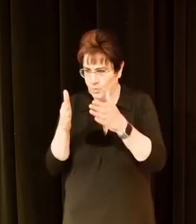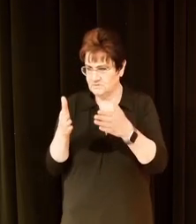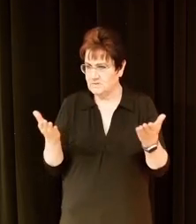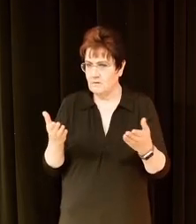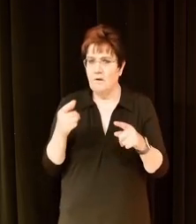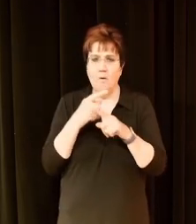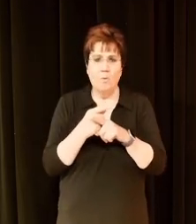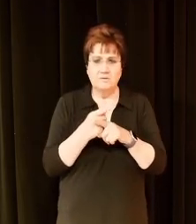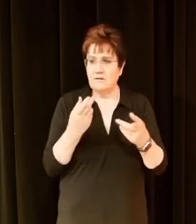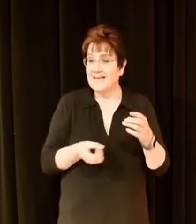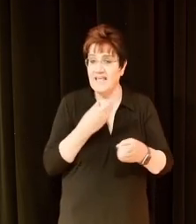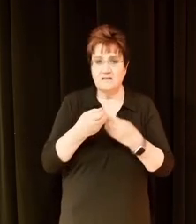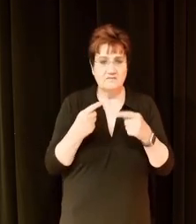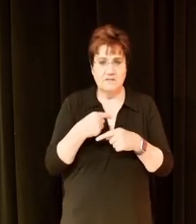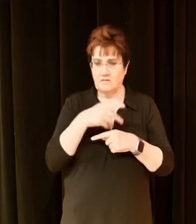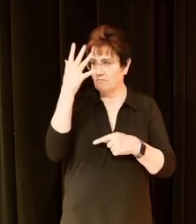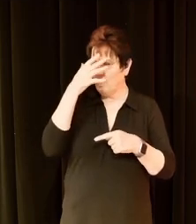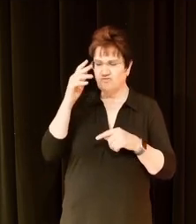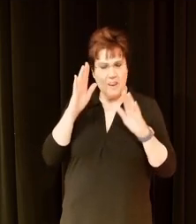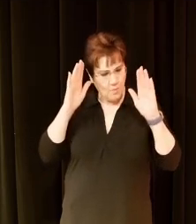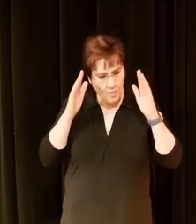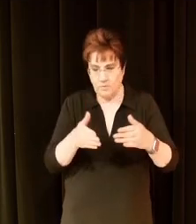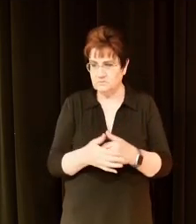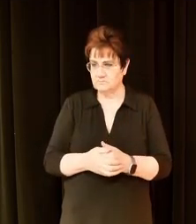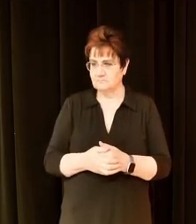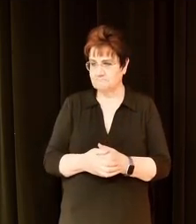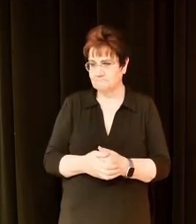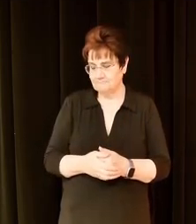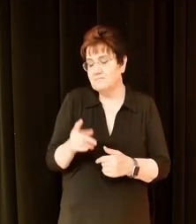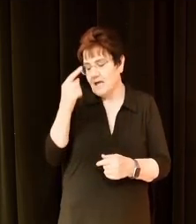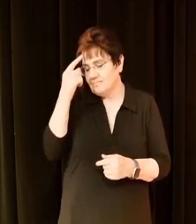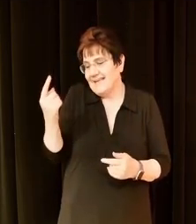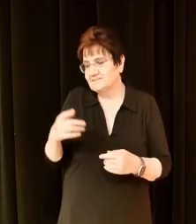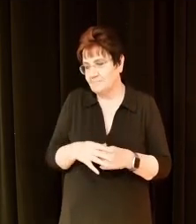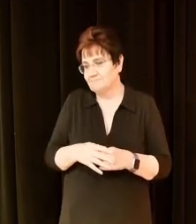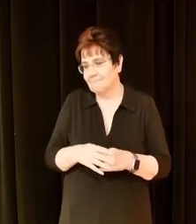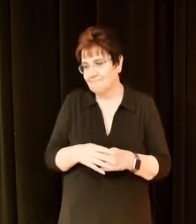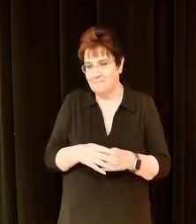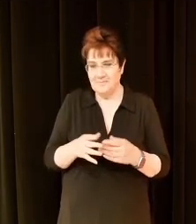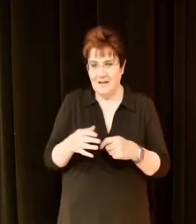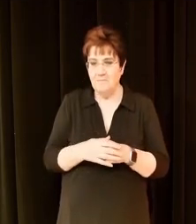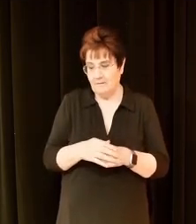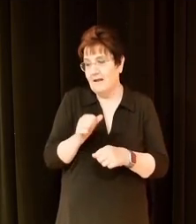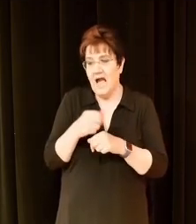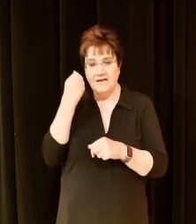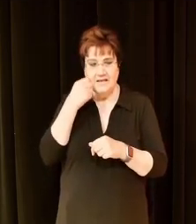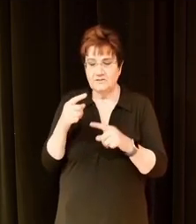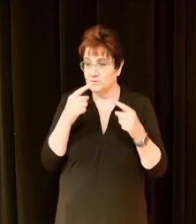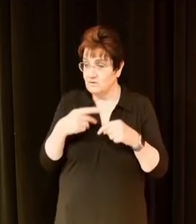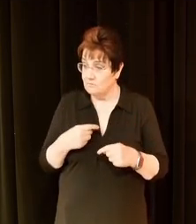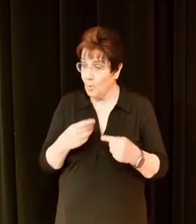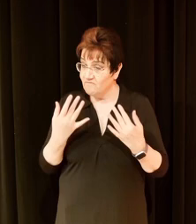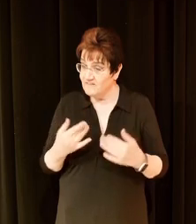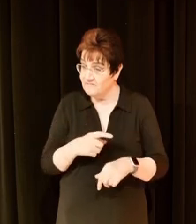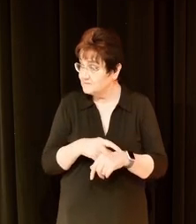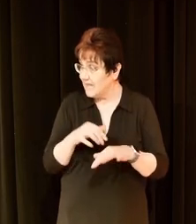unterschiedlichen Gründen. These. Können wir gerne drüber diskutieren. So, wie viel Zeit habe ich noch?